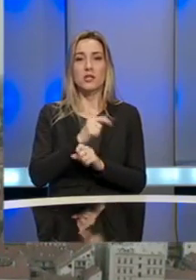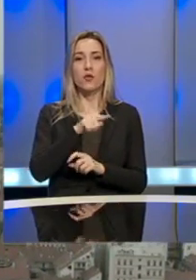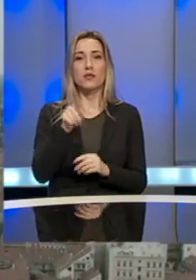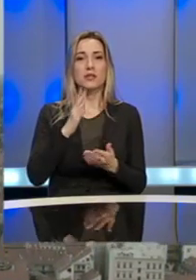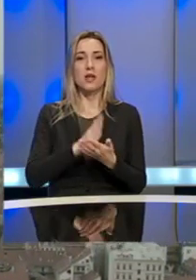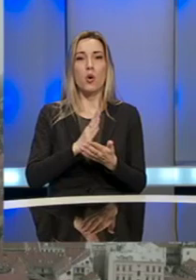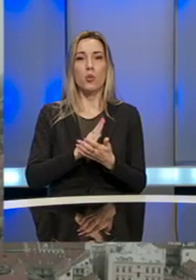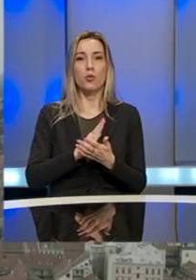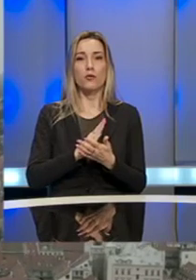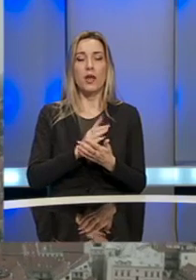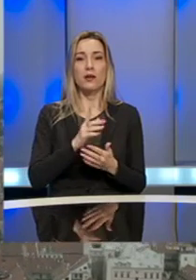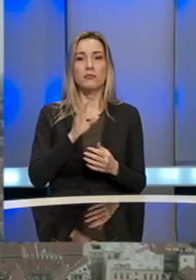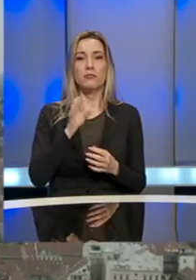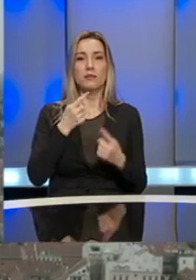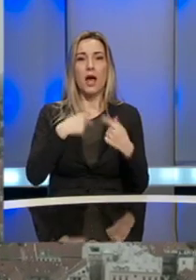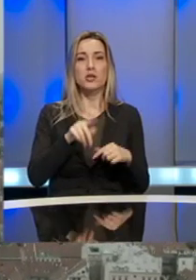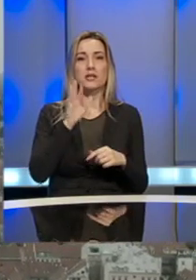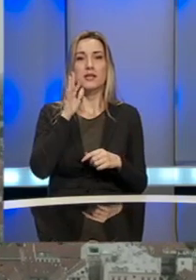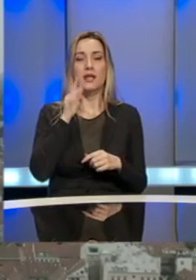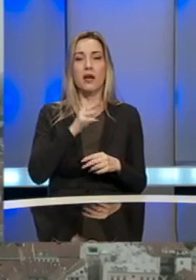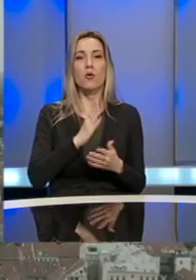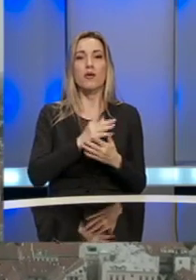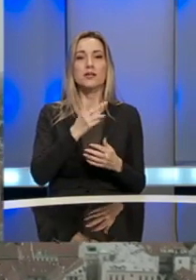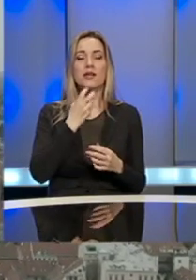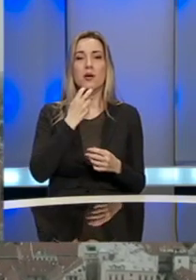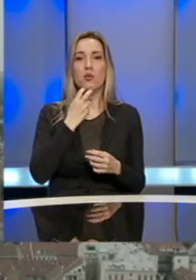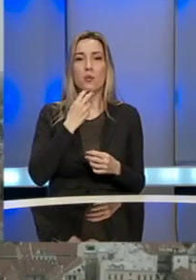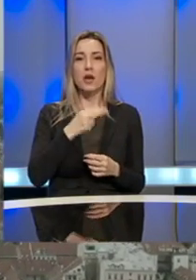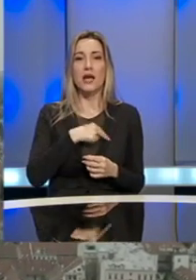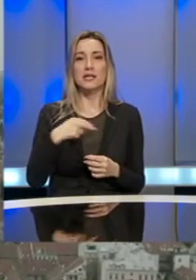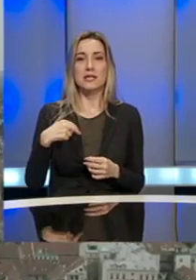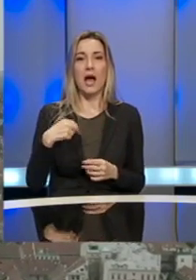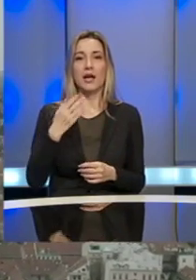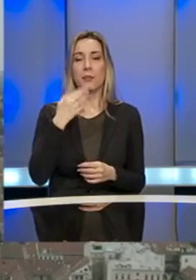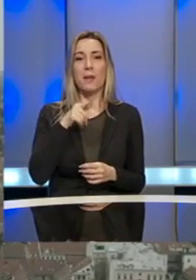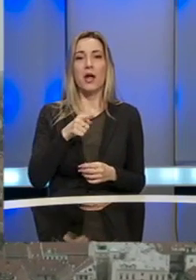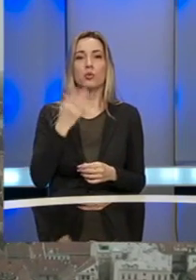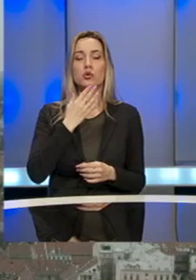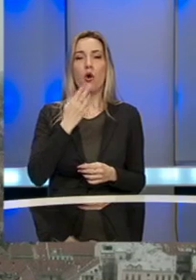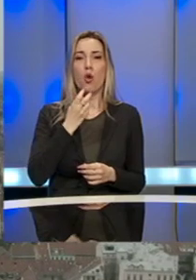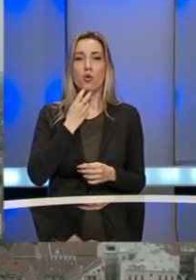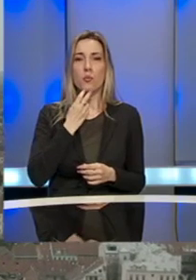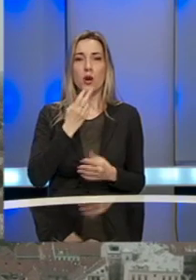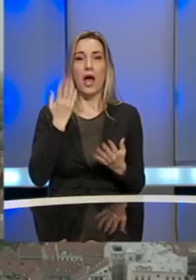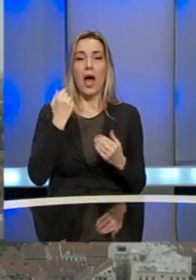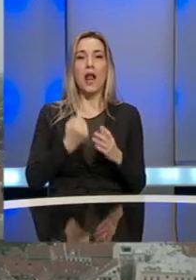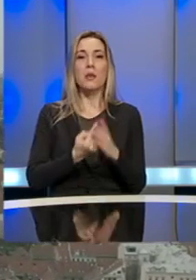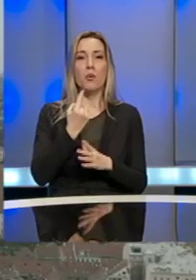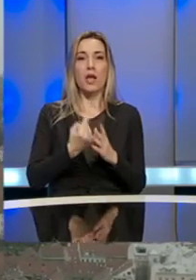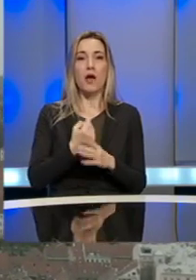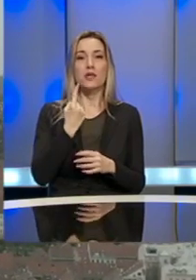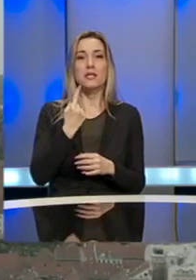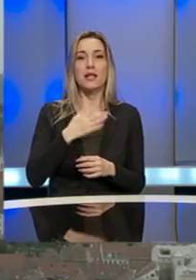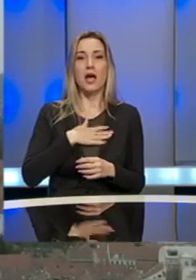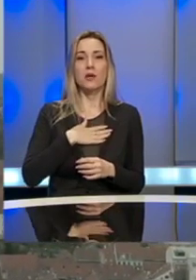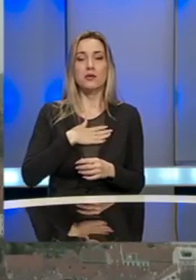ste uvijek, pa i u vrijeme opsade Sarajeva, sačuvali humor, a da Zagreb nema tu školu humora. Međutim, izgleda da se pojavio i on kod nas